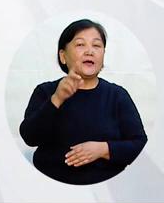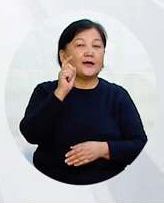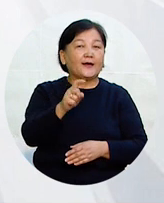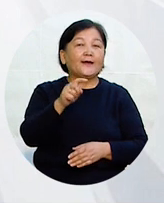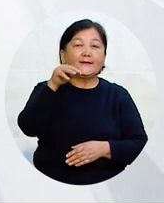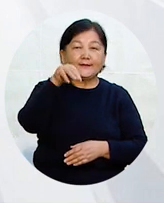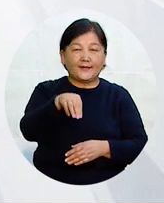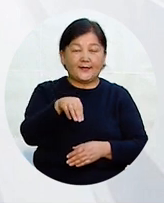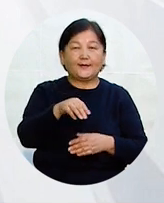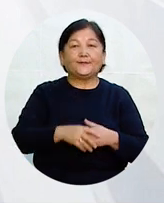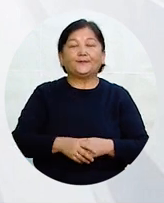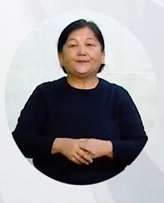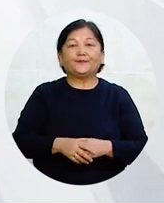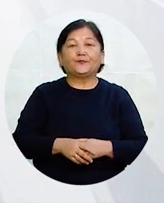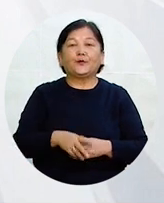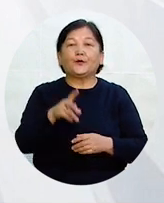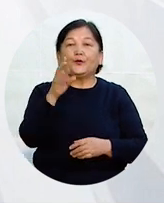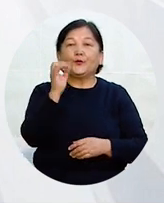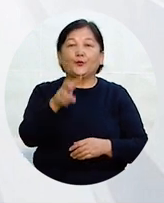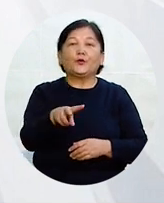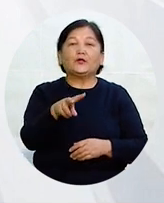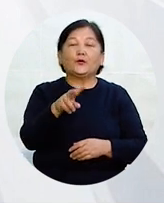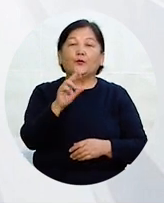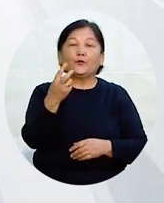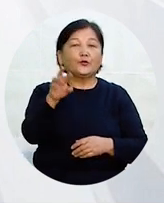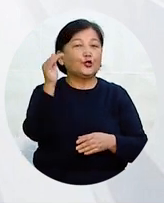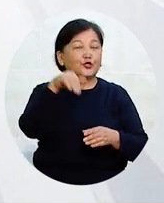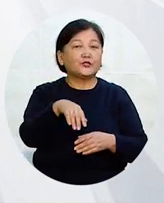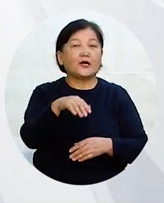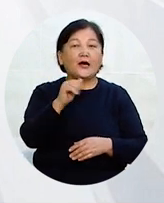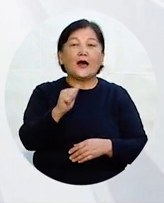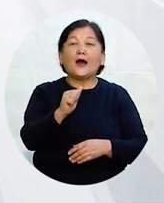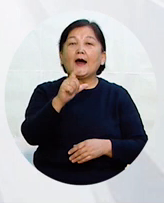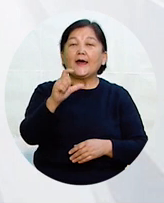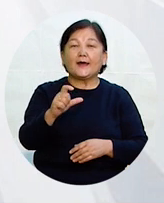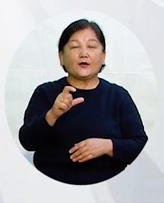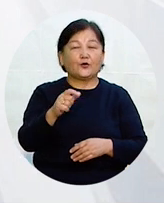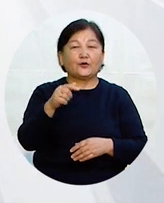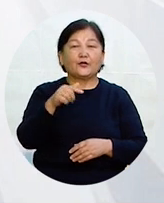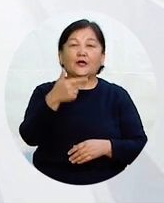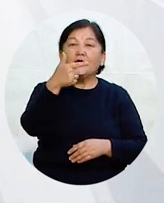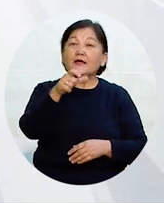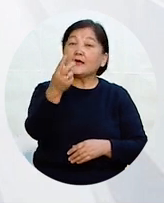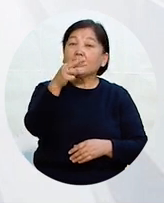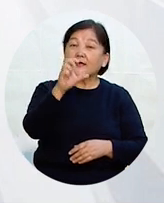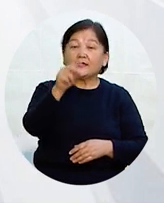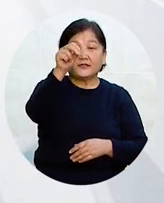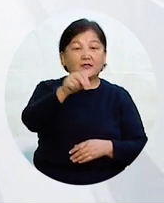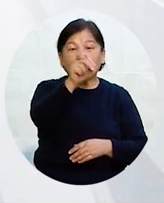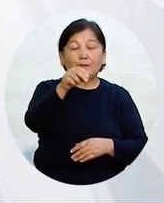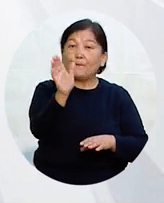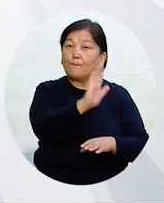Т. За, мөн үйлдвэрлэх хэвийн га гэ дагаврыг залгахад гэдэс жиргэлэхгүй шууд залган битсэн